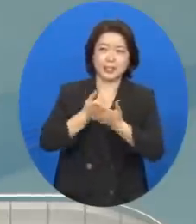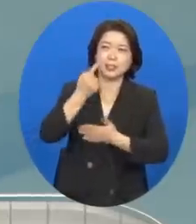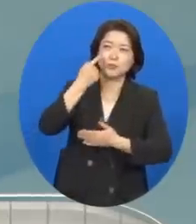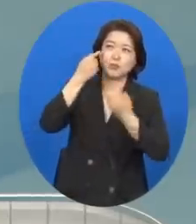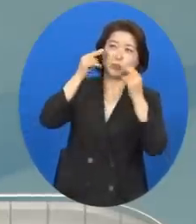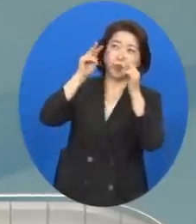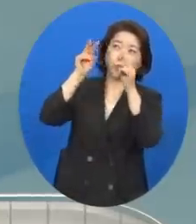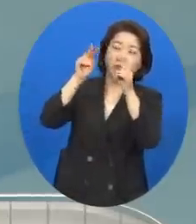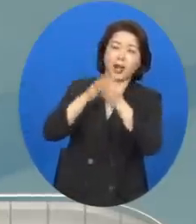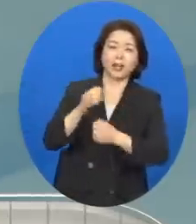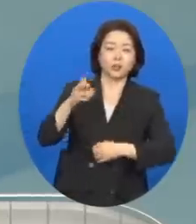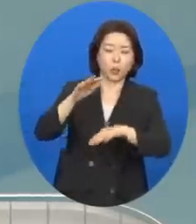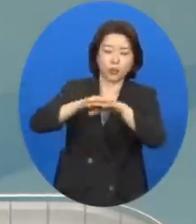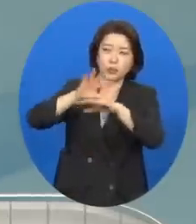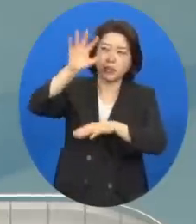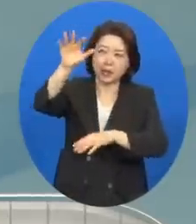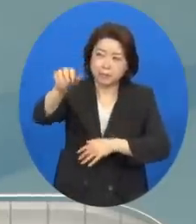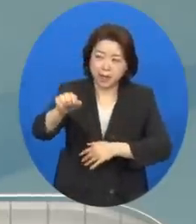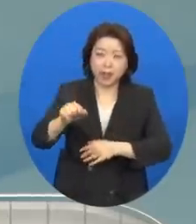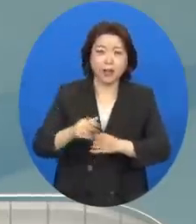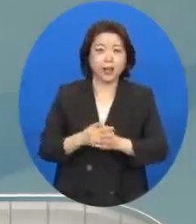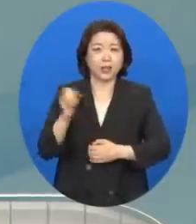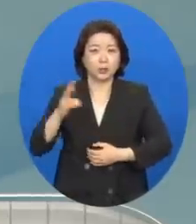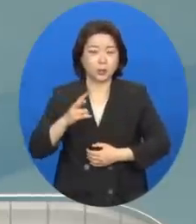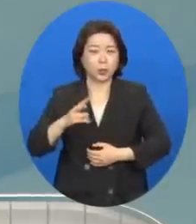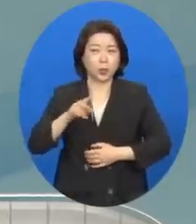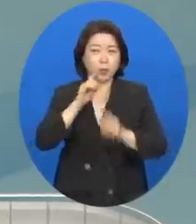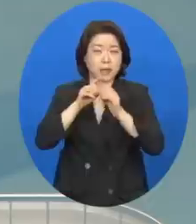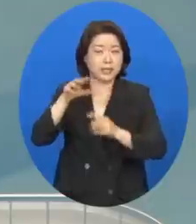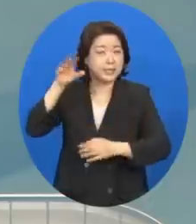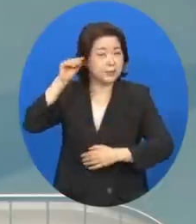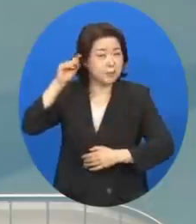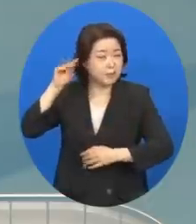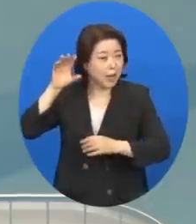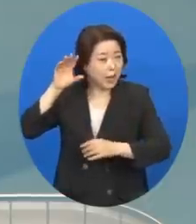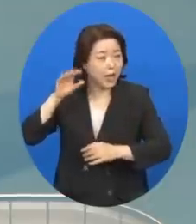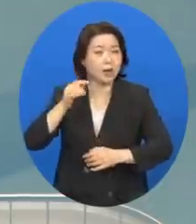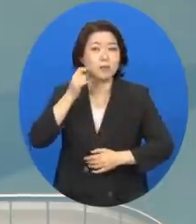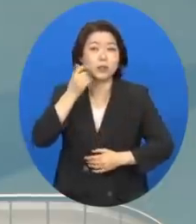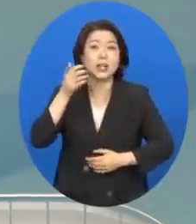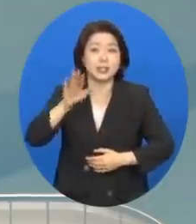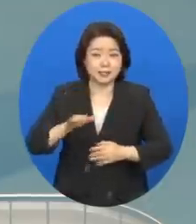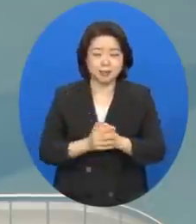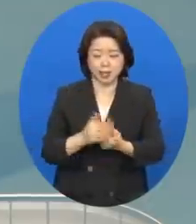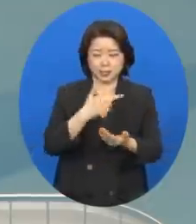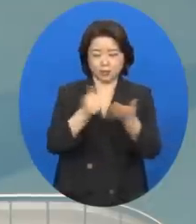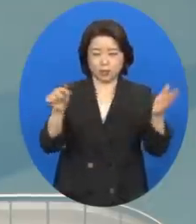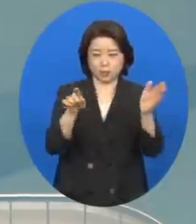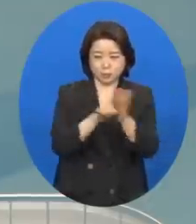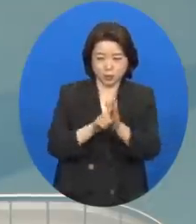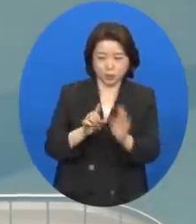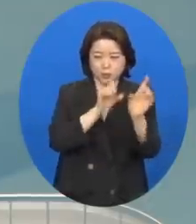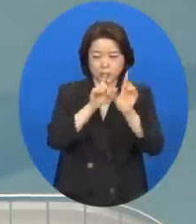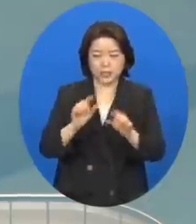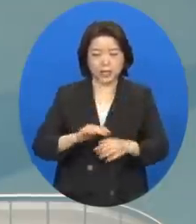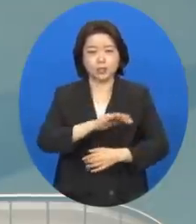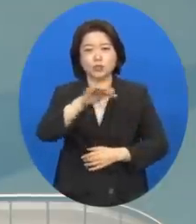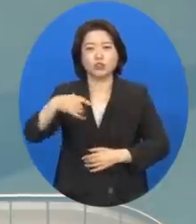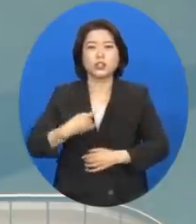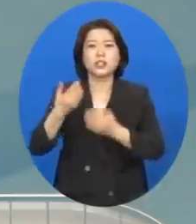보거나 또는 손으로 만지거나 말씀을 귀로 들을 수 없지만 주님을 믿고 사는 우리들에게